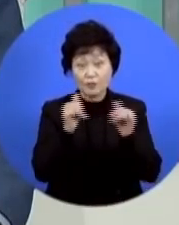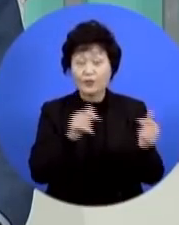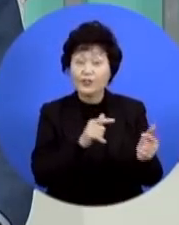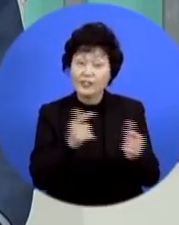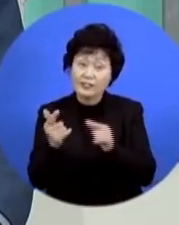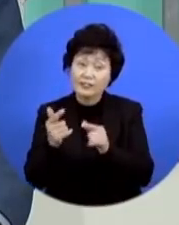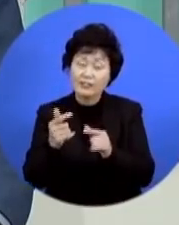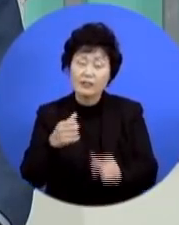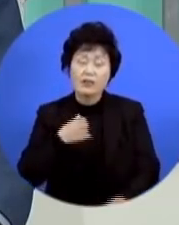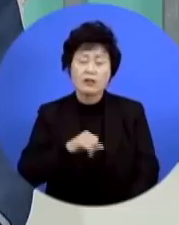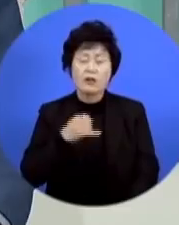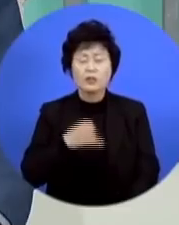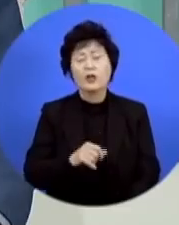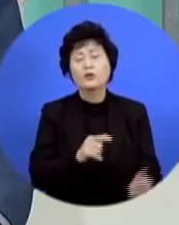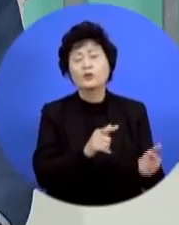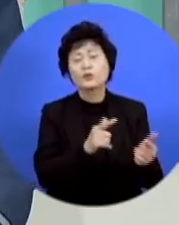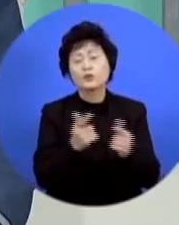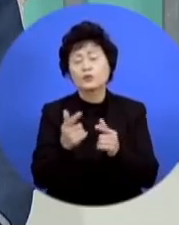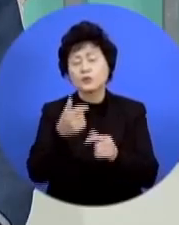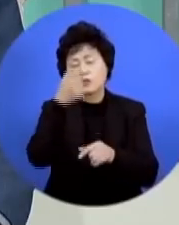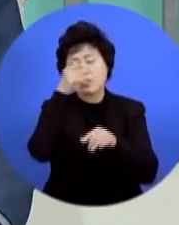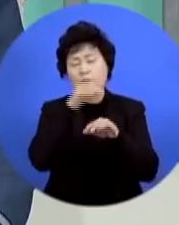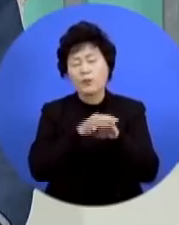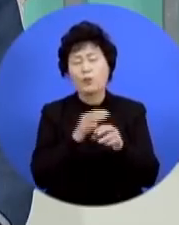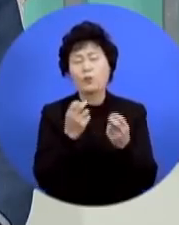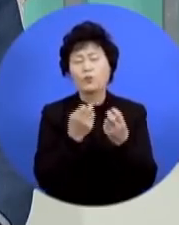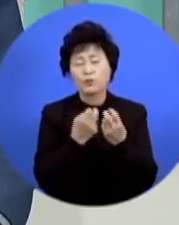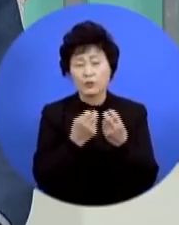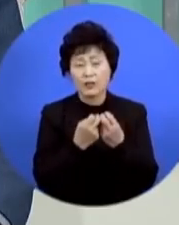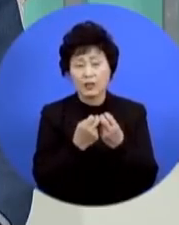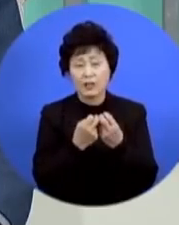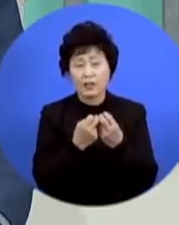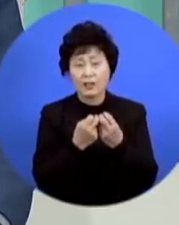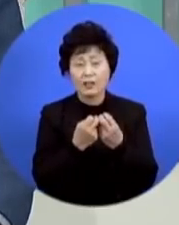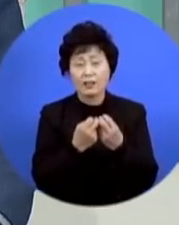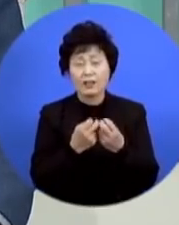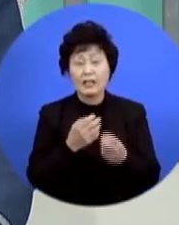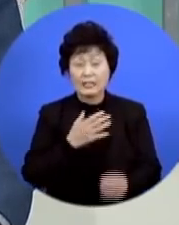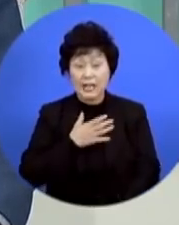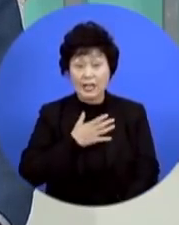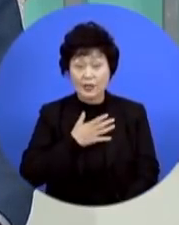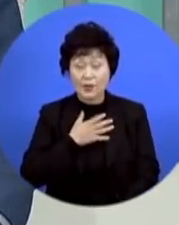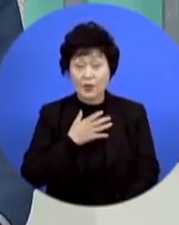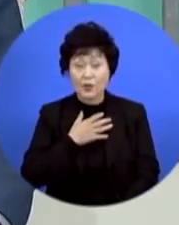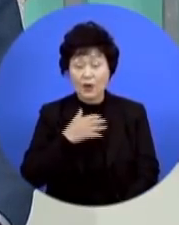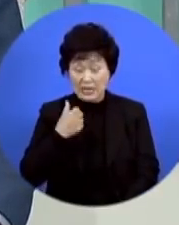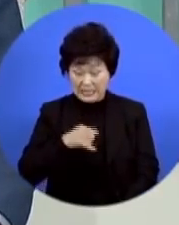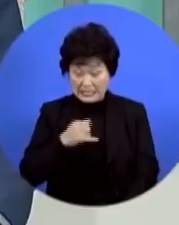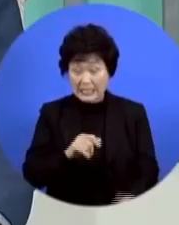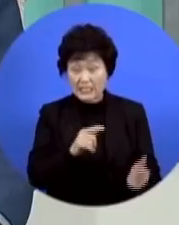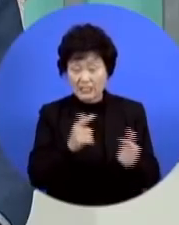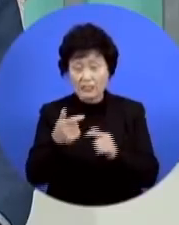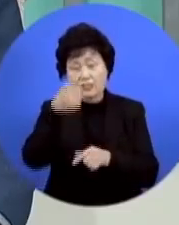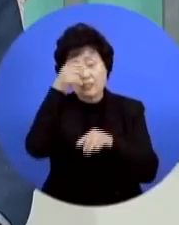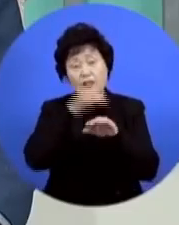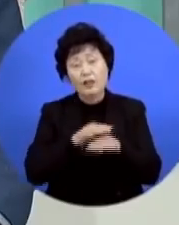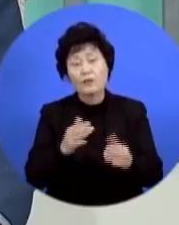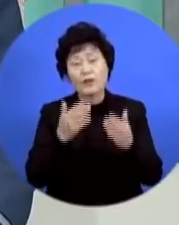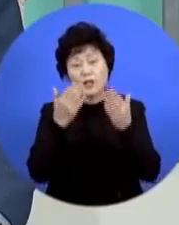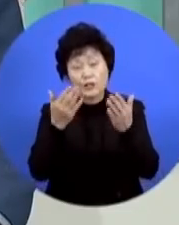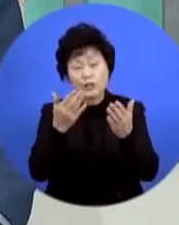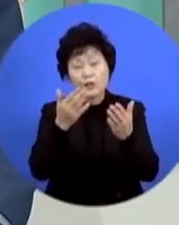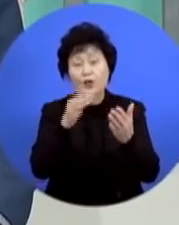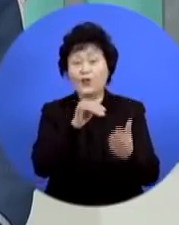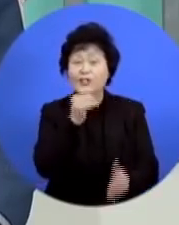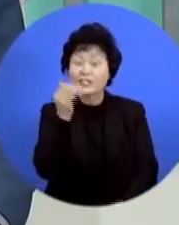되나. 진짜 저희도 지금 저 아이들이 이제 예배를 드리고 있지만 이게 이제 선생님이 있는 상태에서 드리는